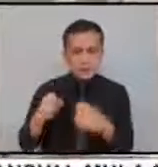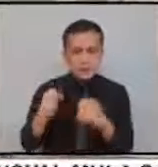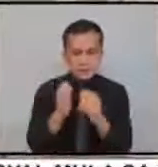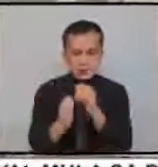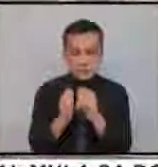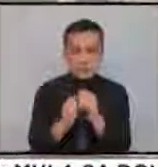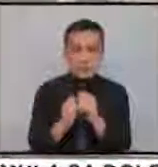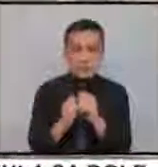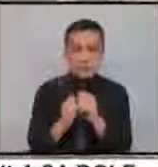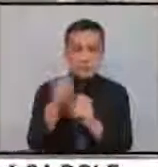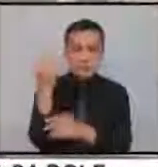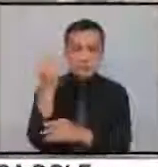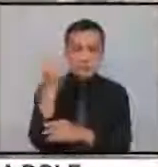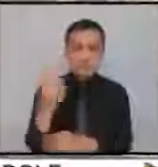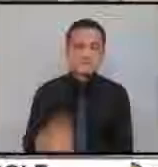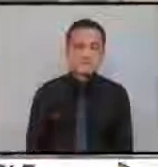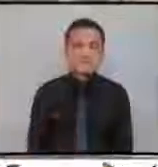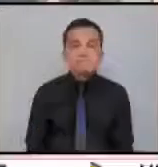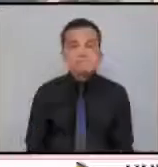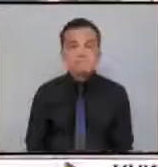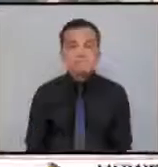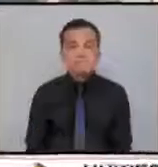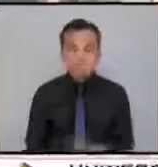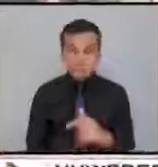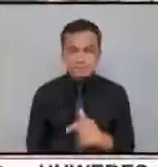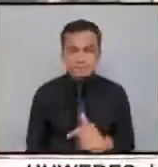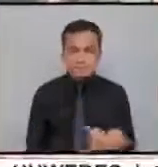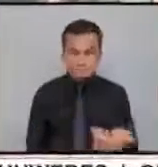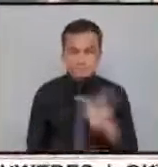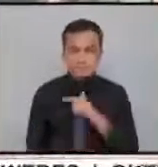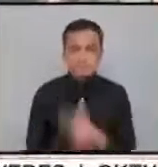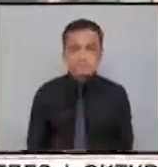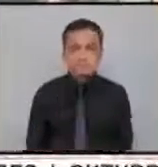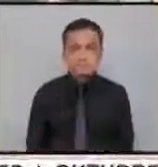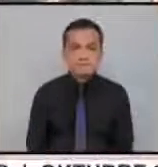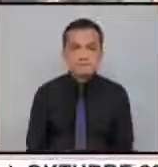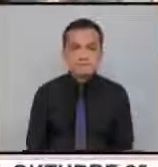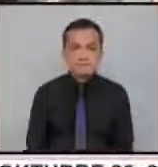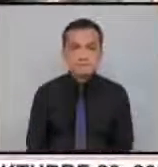Avenue. Yan muna ang latest. Balik sa inyo dyan, Audrey. Maraming salamat, Joshua Garcia.